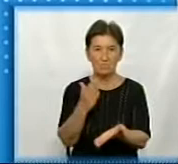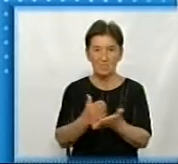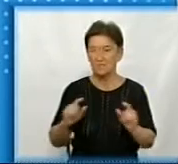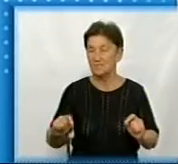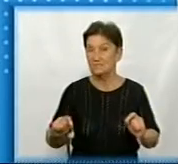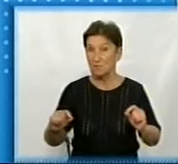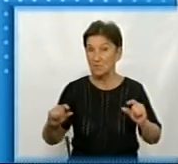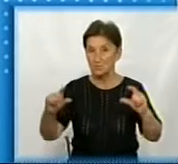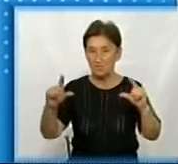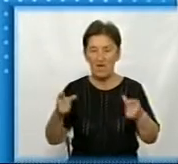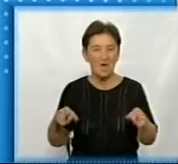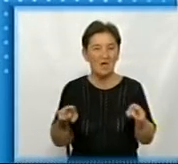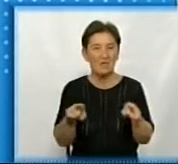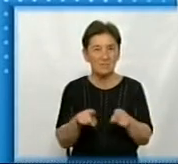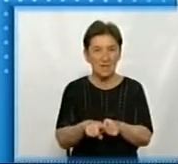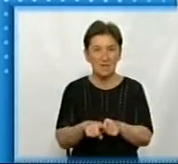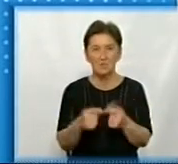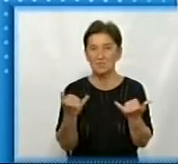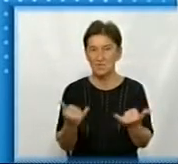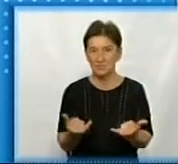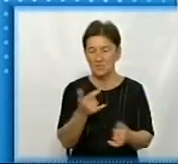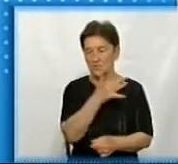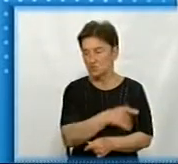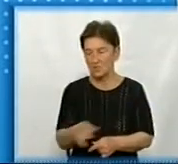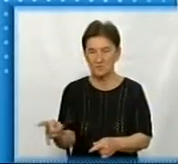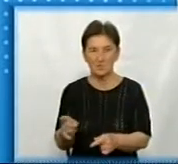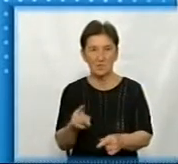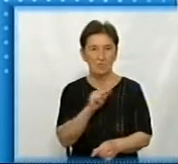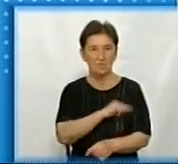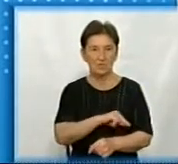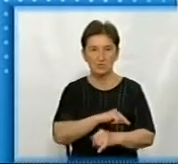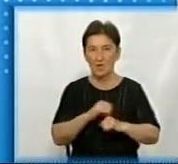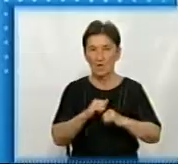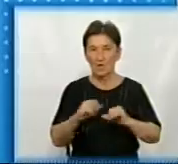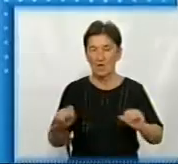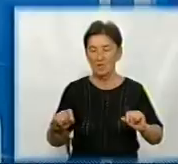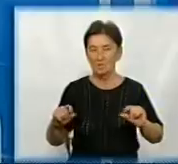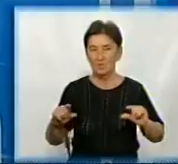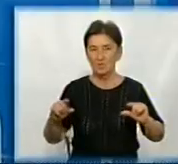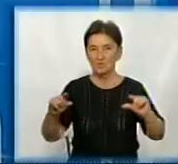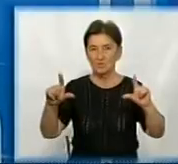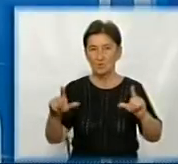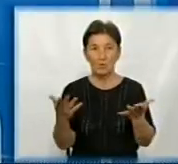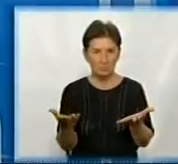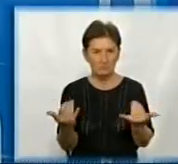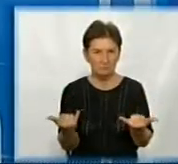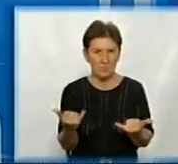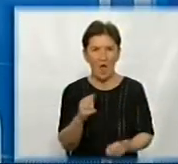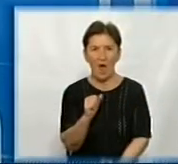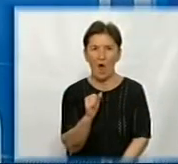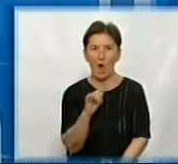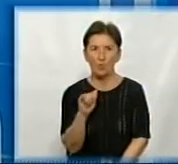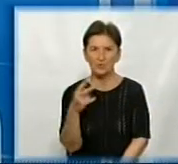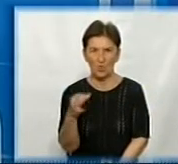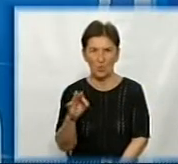її. Тобто так ми і на даний час працюємо. Збільшуючи... Аукціони сьогодні дієвий механізм збільшення цих